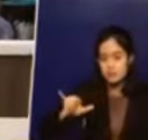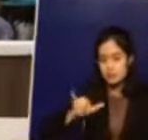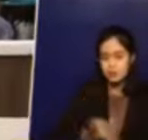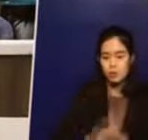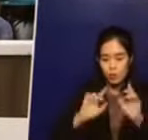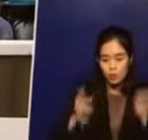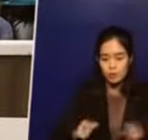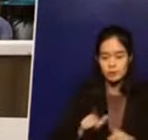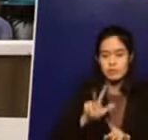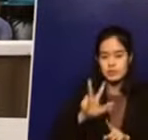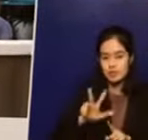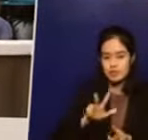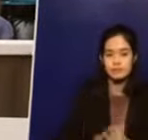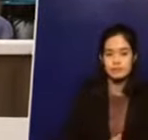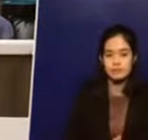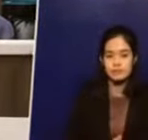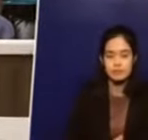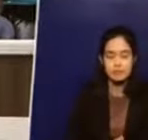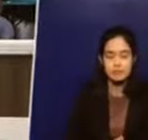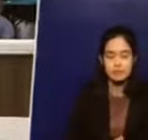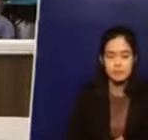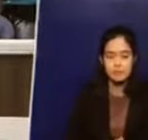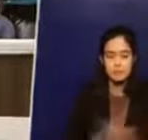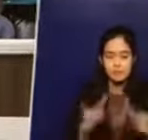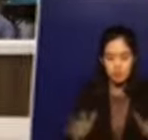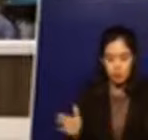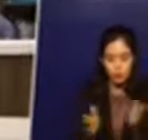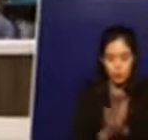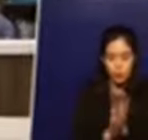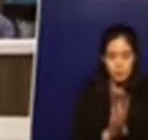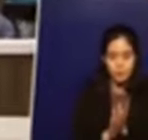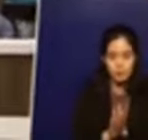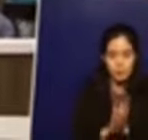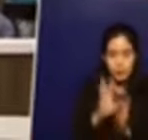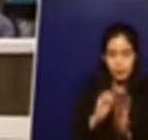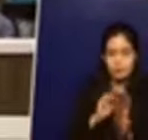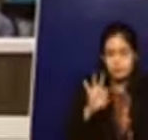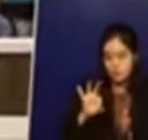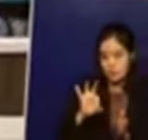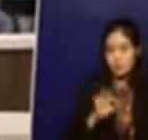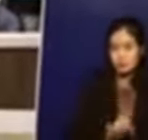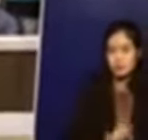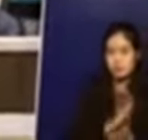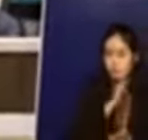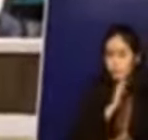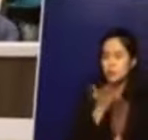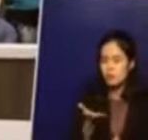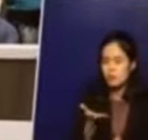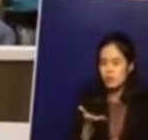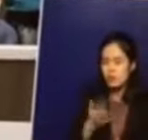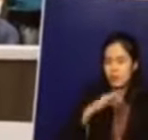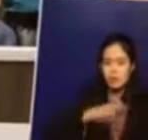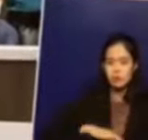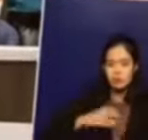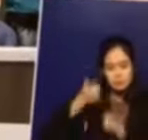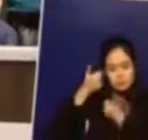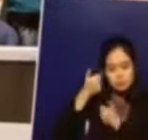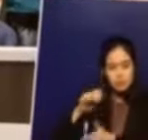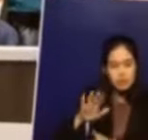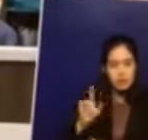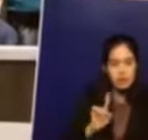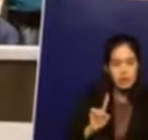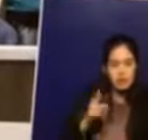เล็บ3นะคะแล้วก็รวมไปถึงข้อ69ด้วยนะคะถ้าท่านปล่อยให้ผู้อภิปรายนะคะเสียดสีท่านนายกรัฐมนตรีแบบนี้